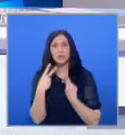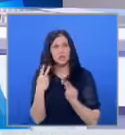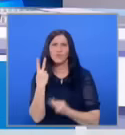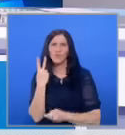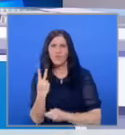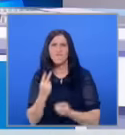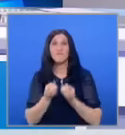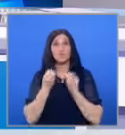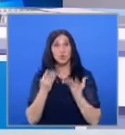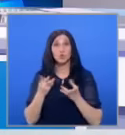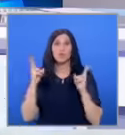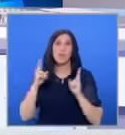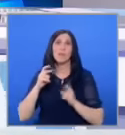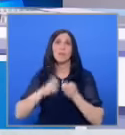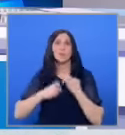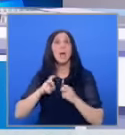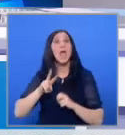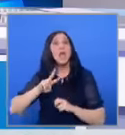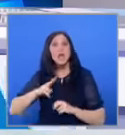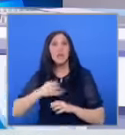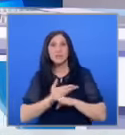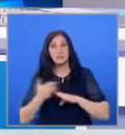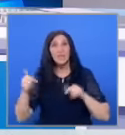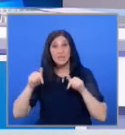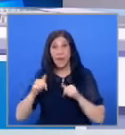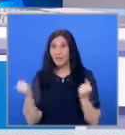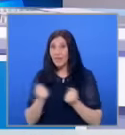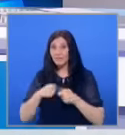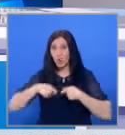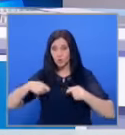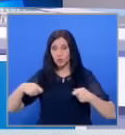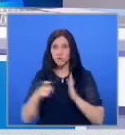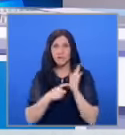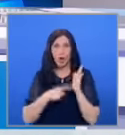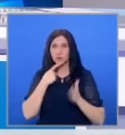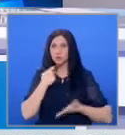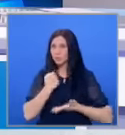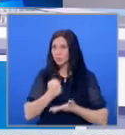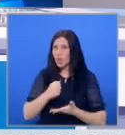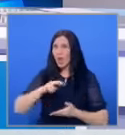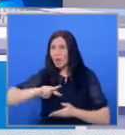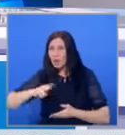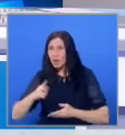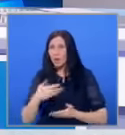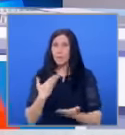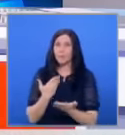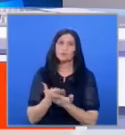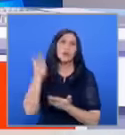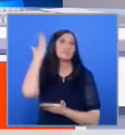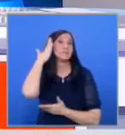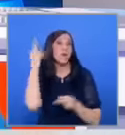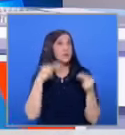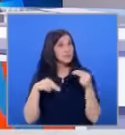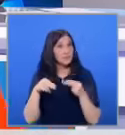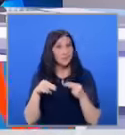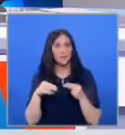възможности за решаване на проблема. Или да бъде продължен сега действащият удължителен закон за бюджета, или по предложение на Министерския